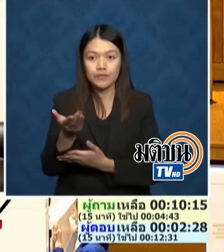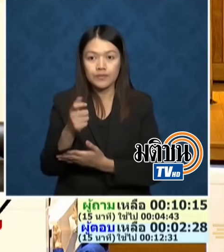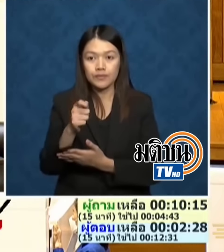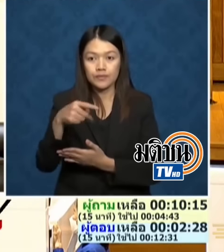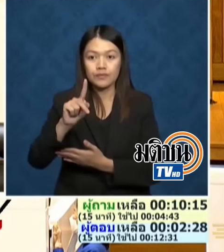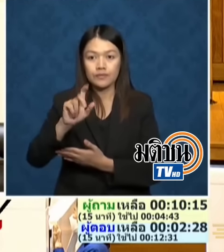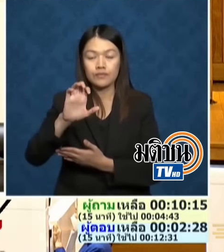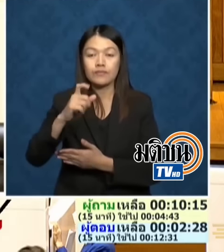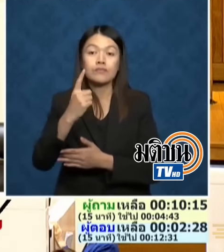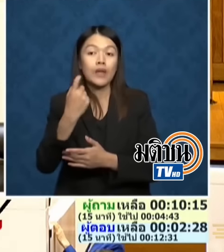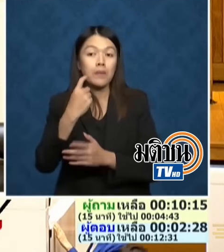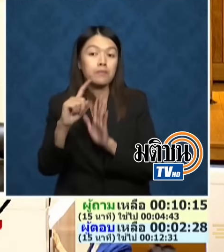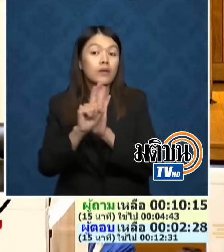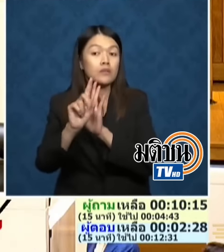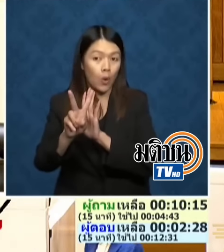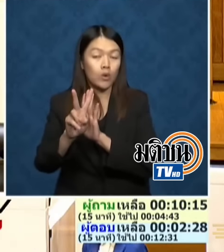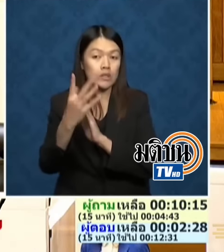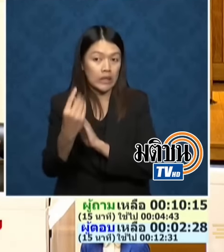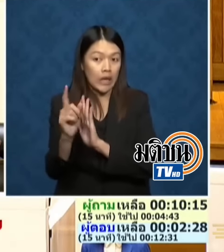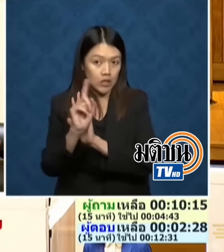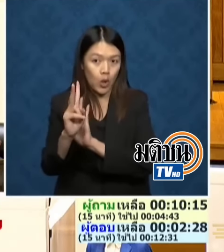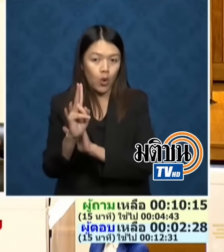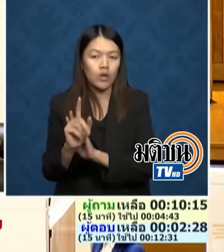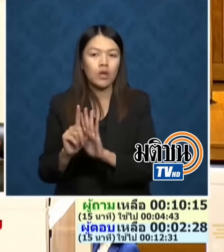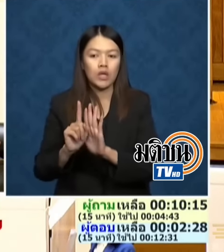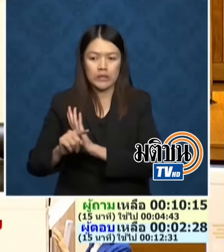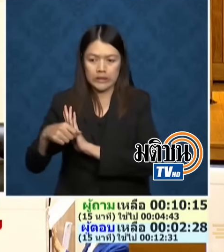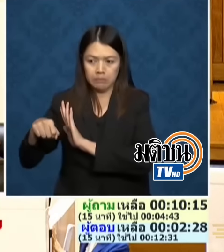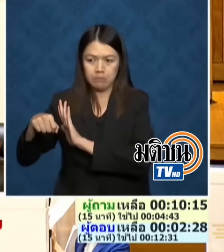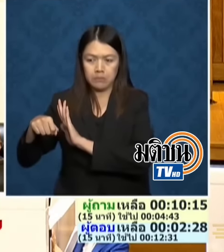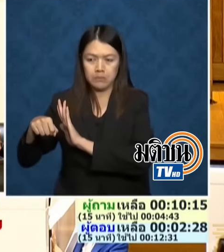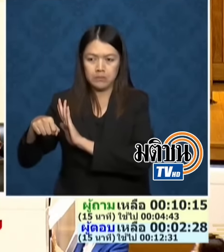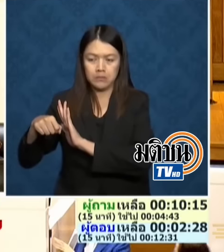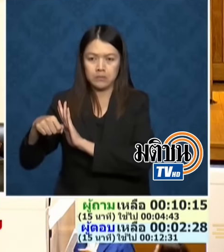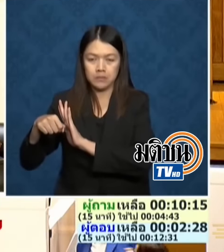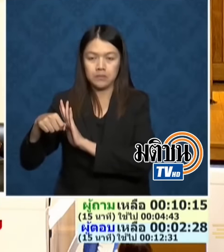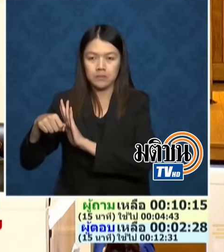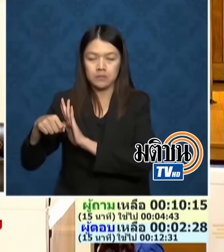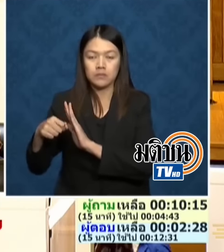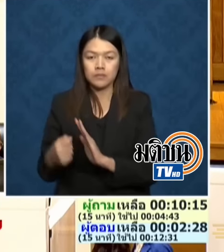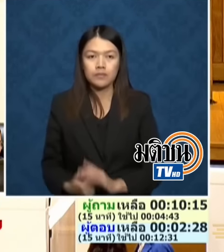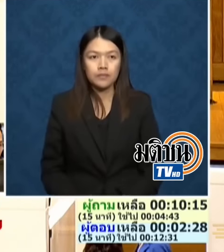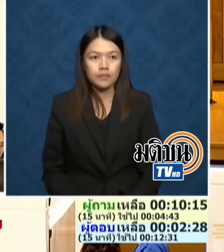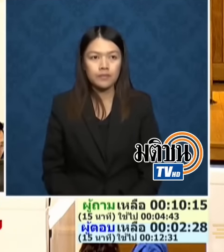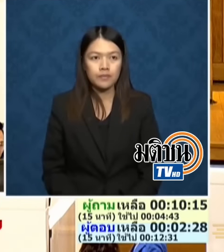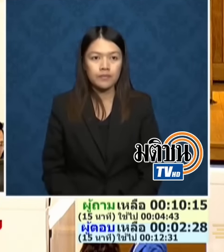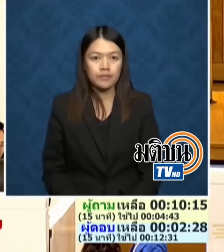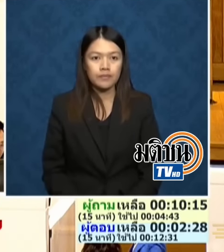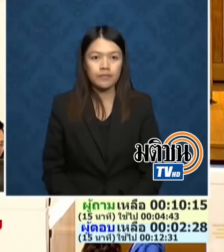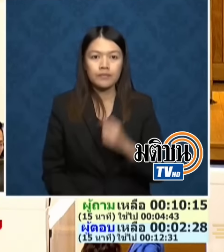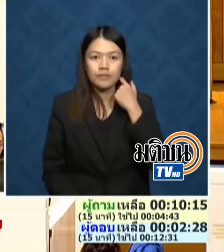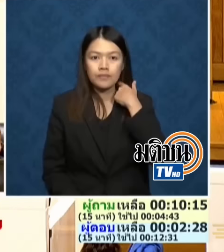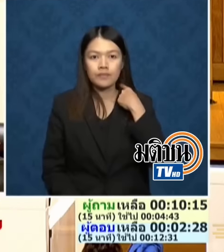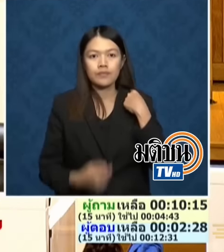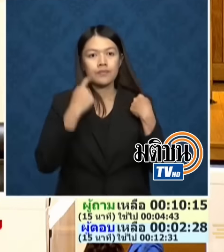สนทรถถามไดอ 2 ครั้งกันนี้ท่านมีเวลา 10 นาที 15 วินาทีครั เชิญครัผม